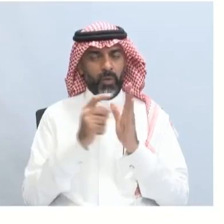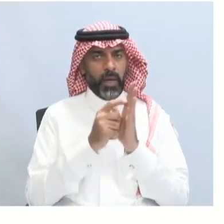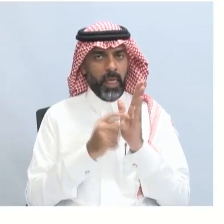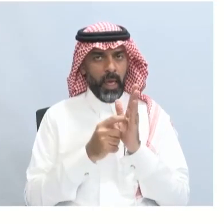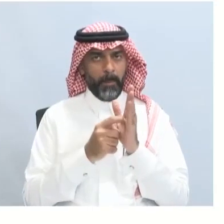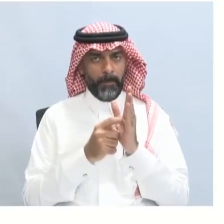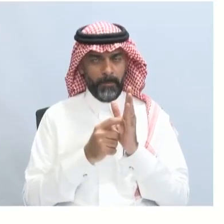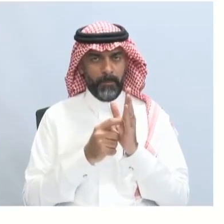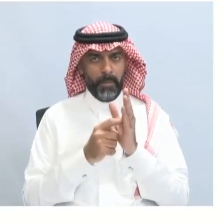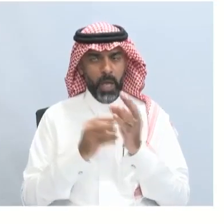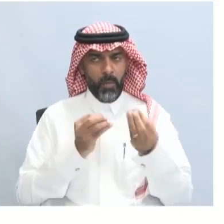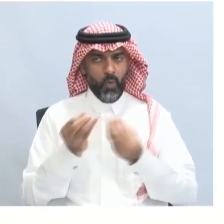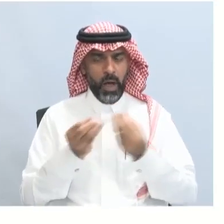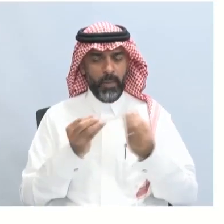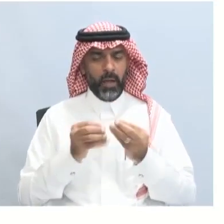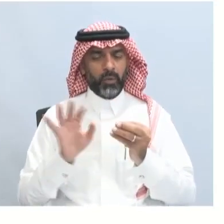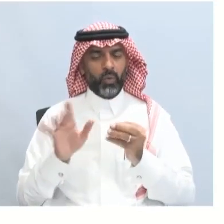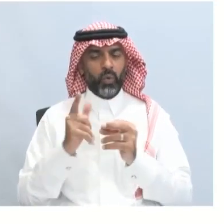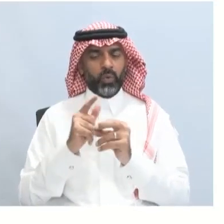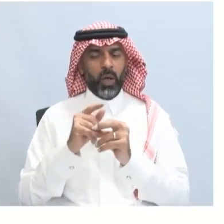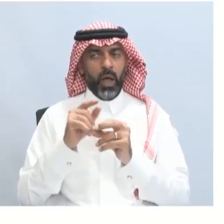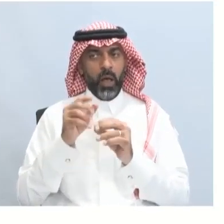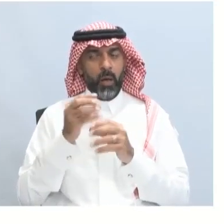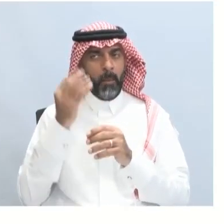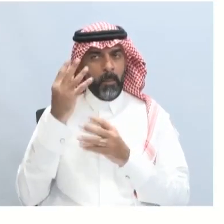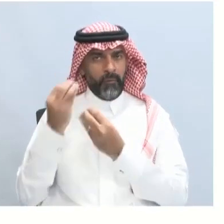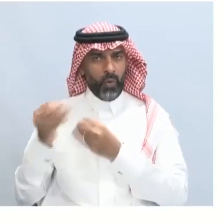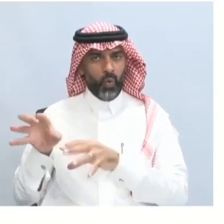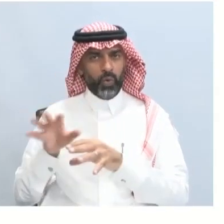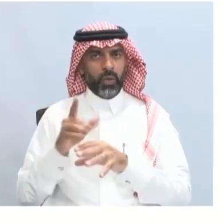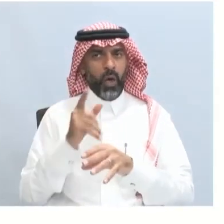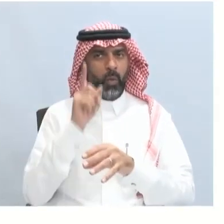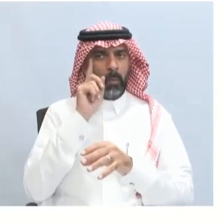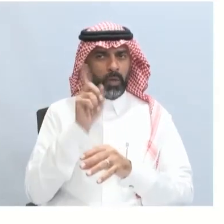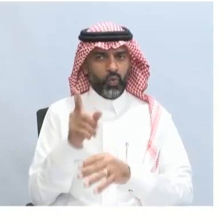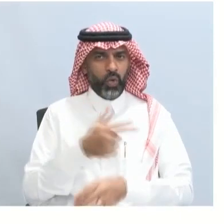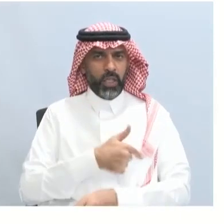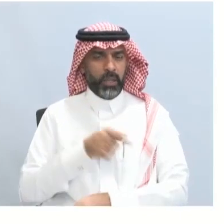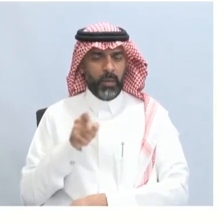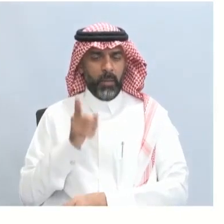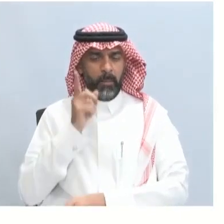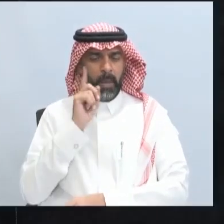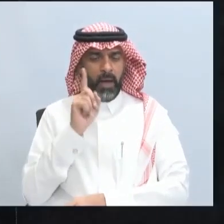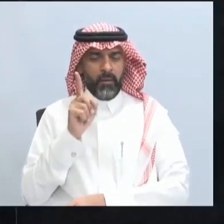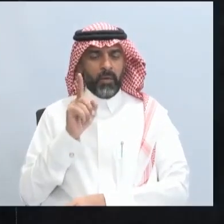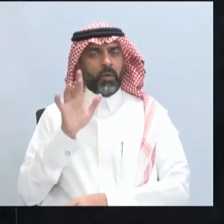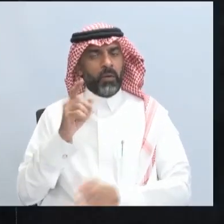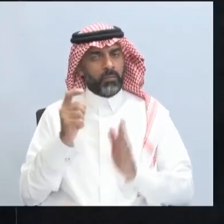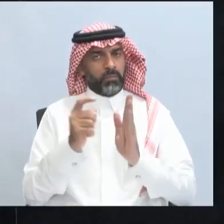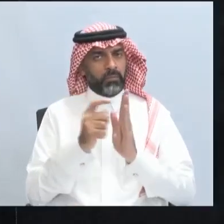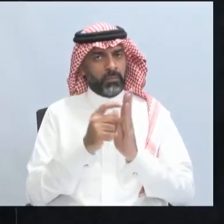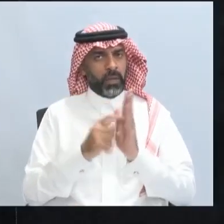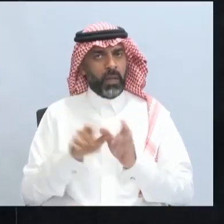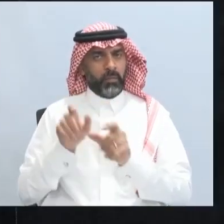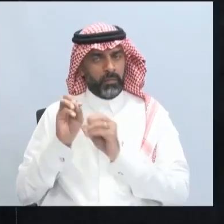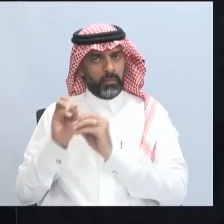الاقرار القانوني يبين لنا جانب الموت والفرق بين تلك الحالتين وبينا جانب الموت